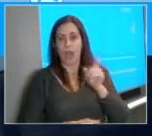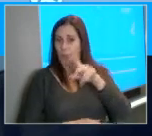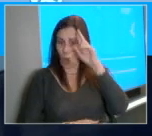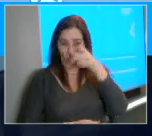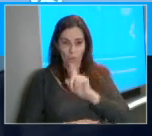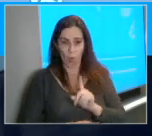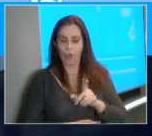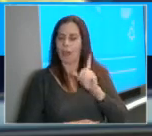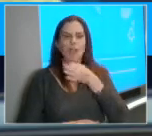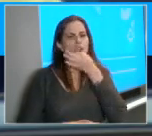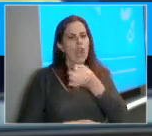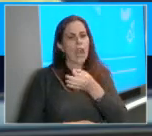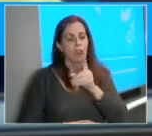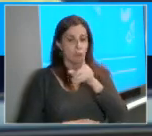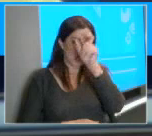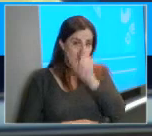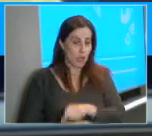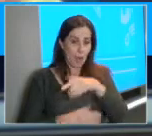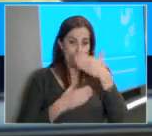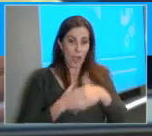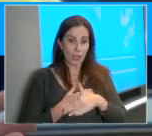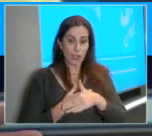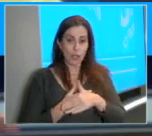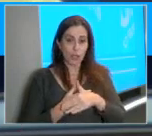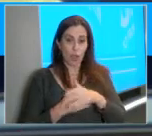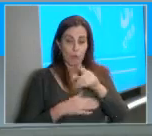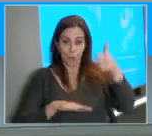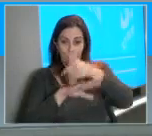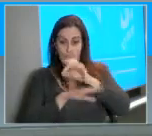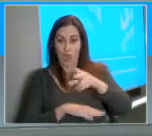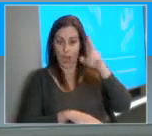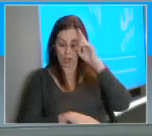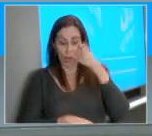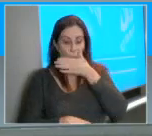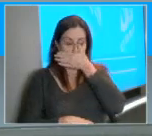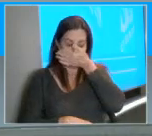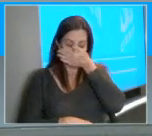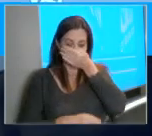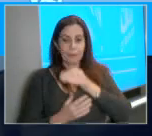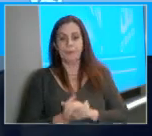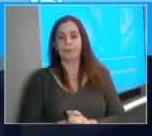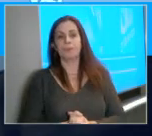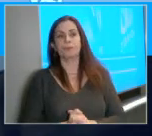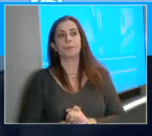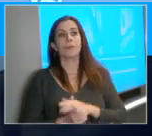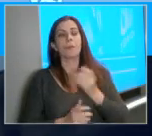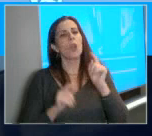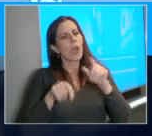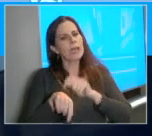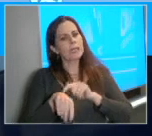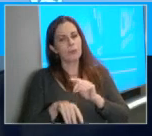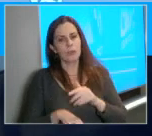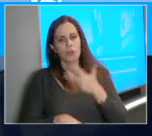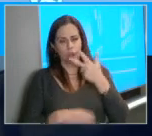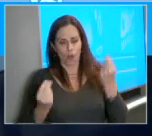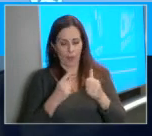ליכוד. אבל השאלה אם בתור איש, שבסוף מנהיג הליכוד יהיה המנהיג שלך, כי אני לא רואה אתכם כרגע עוברים ל-30 מנדטים. אם לא הגיע הזמן.